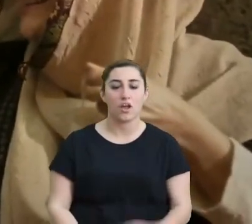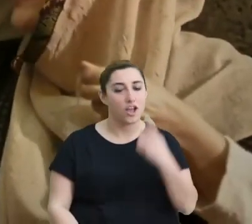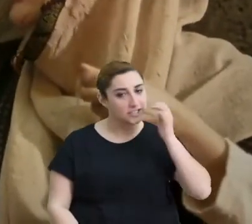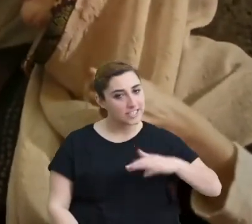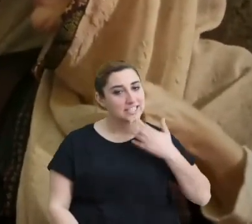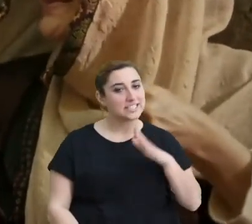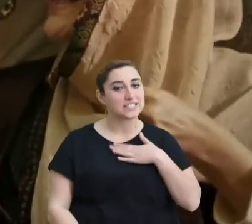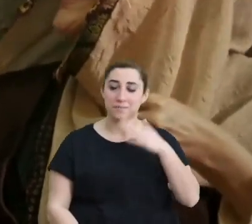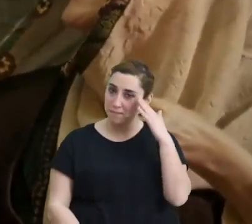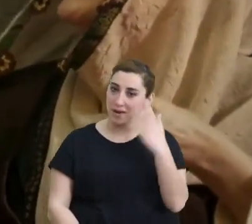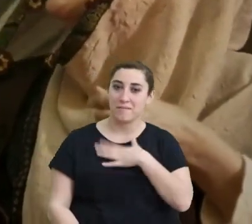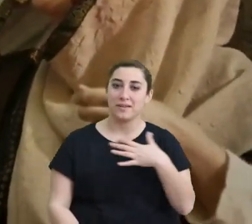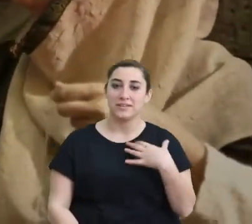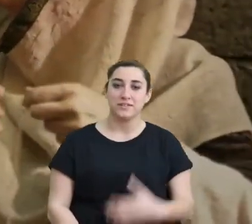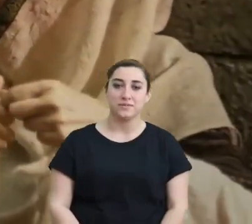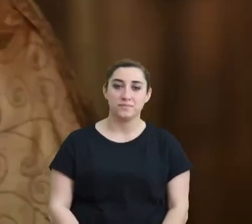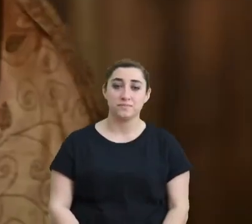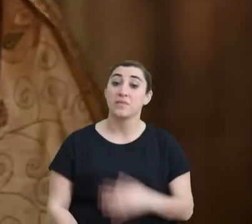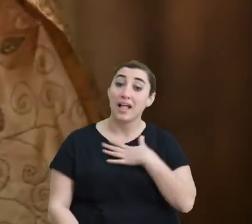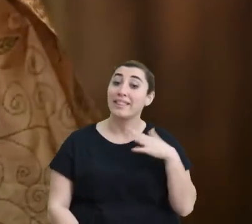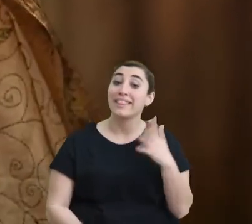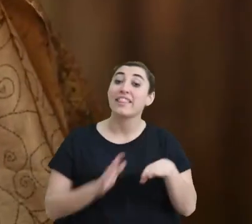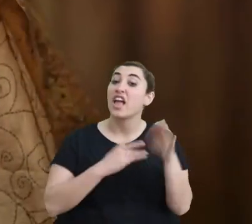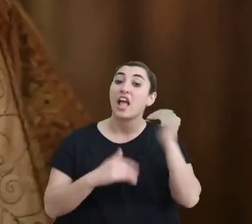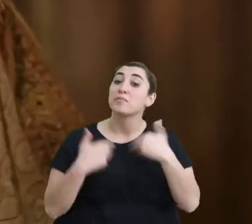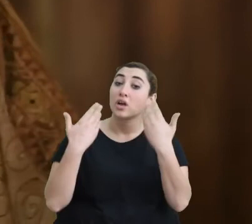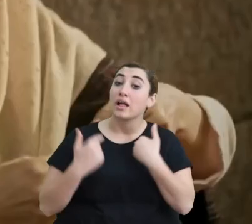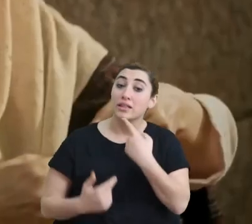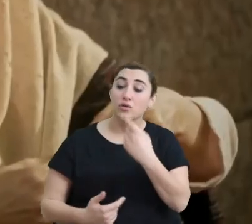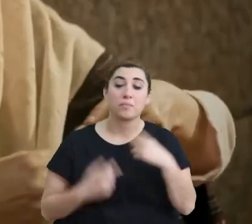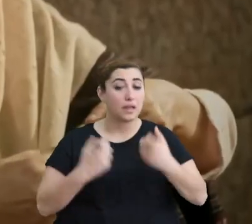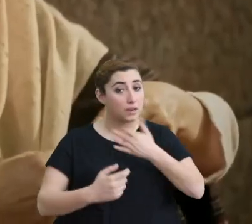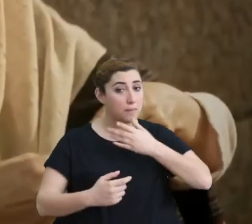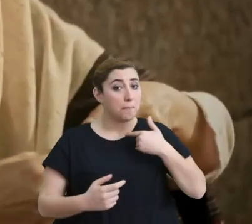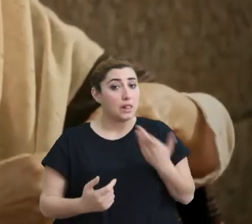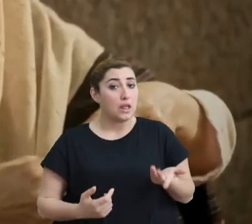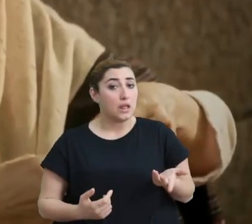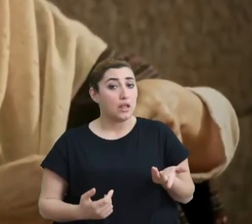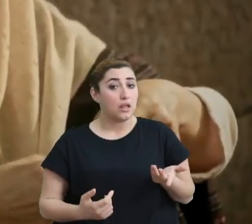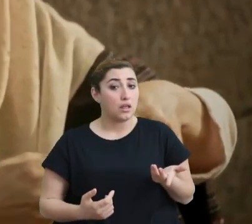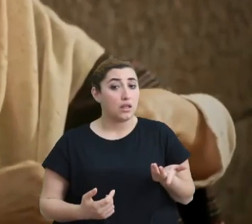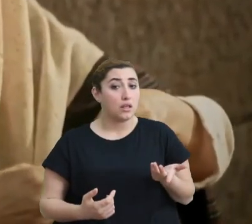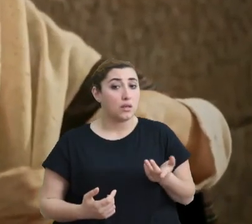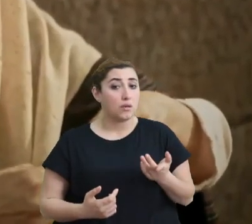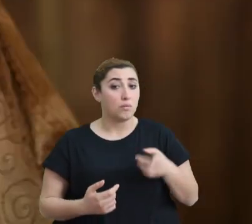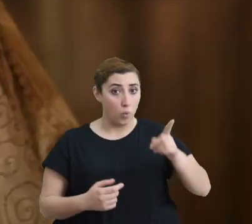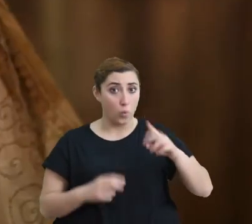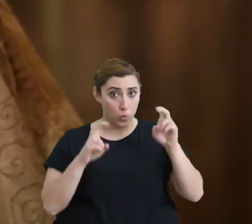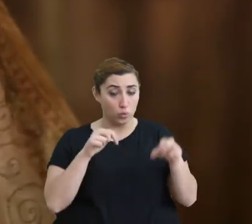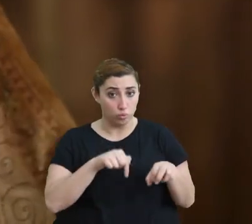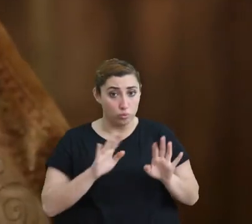Hoş geldin kızım. Hoş bulduk hanım ana. Ana ne diye gelmiş kadı derim? Nereden bileyim kızım? O mu işim